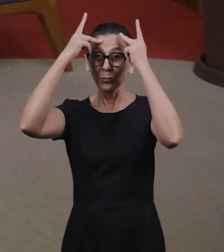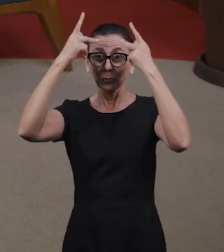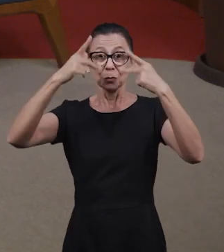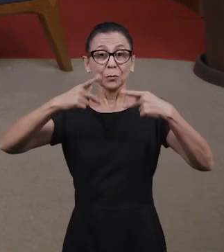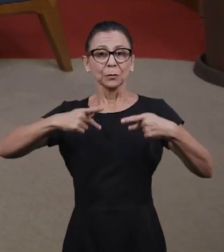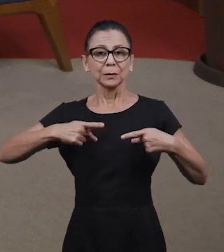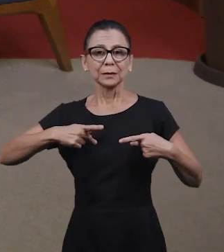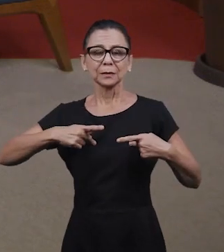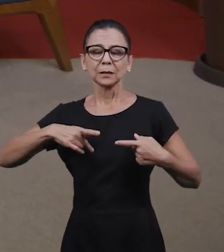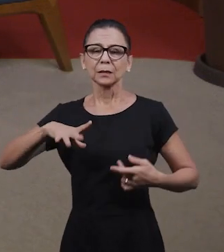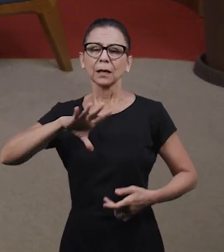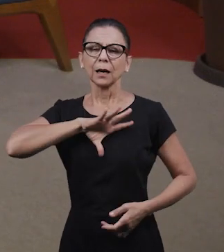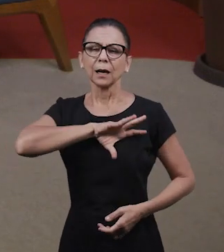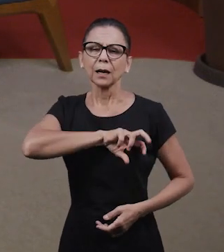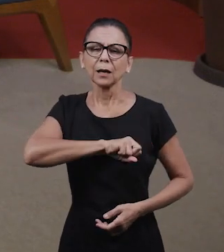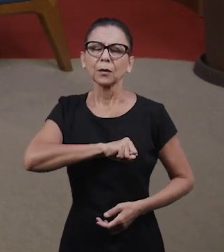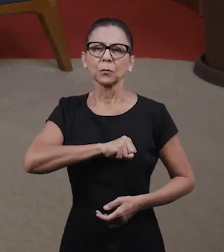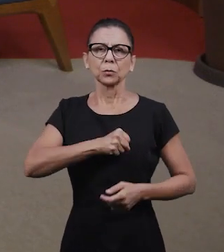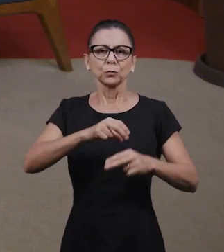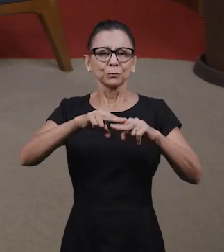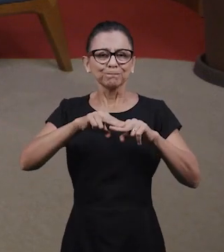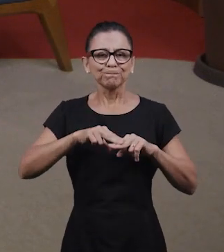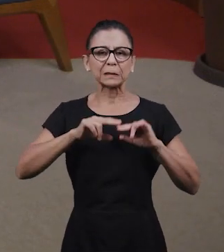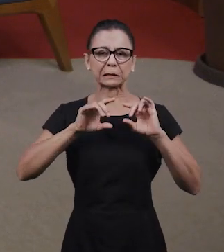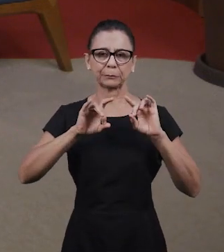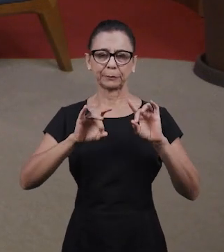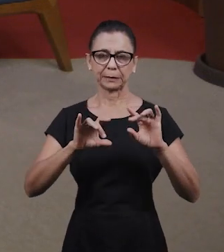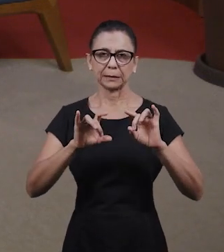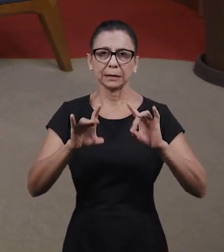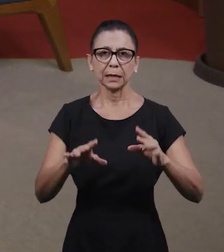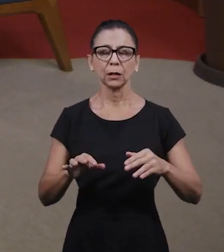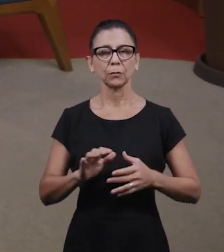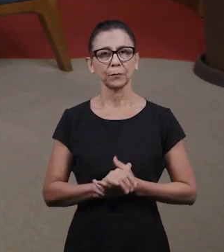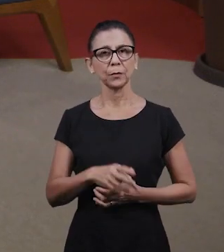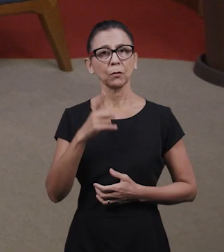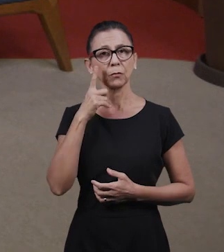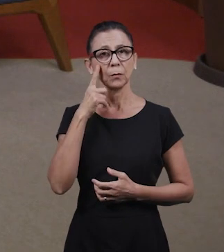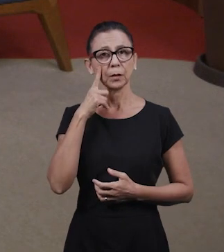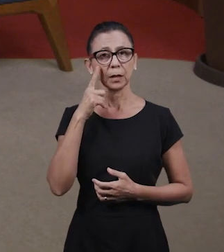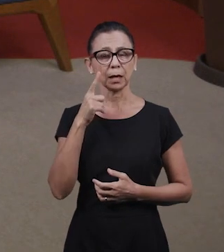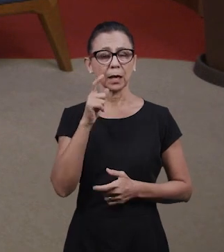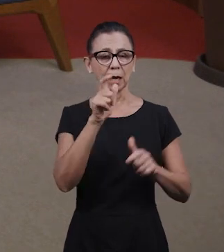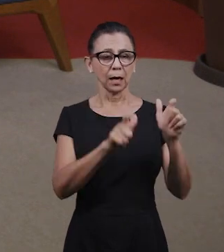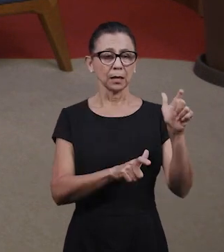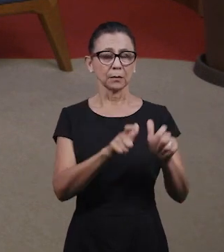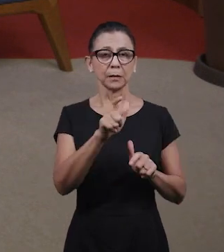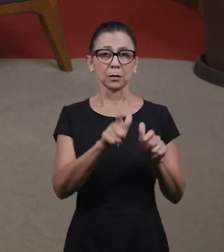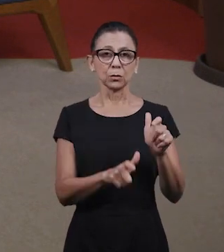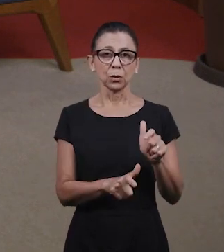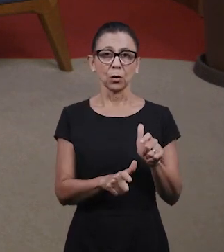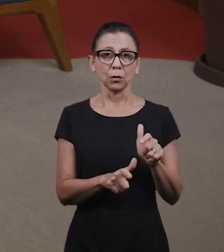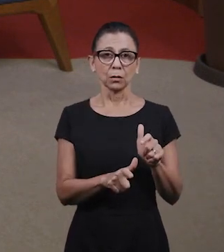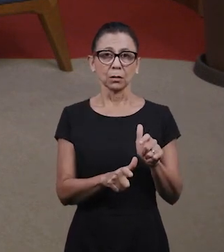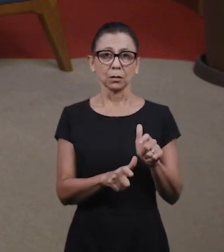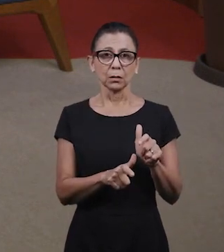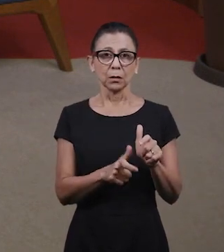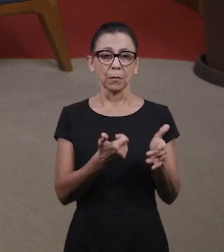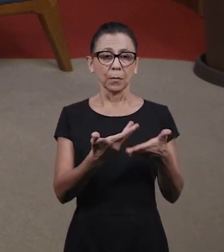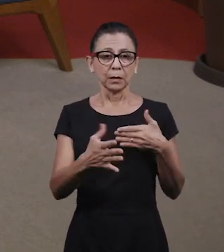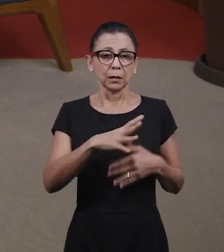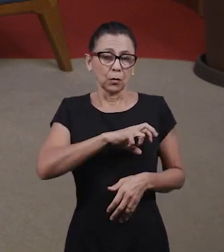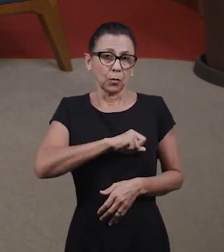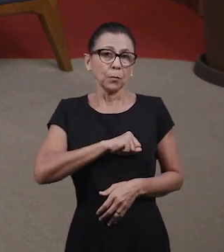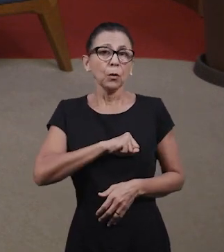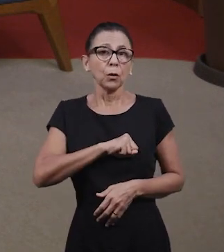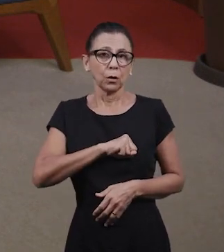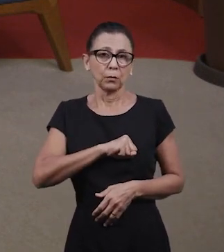telle manière. Donc nous voyons une chose, que le monde aujourd'hui, il a perdu l'amour à soi-même, à